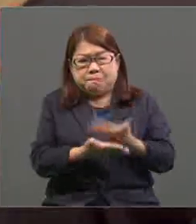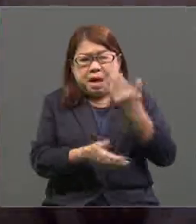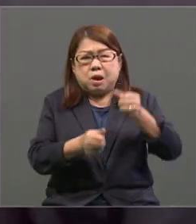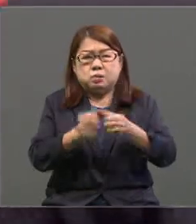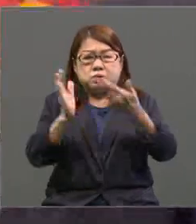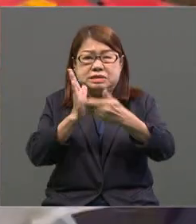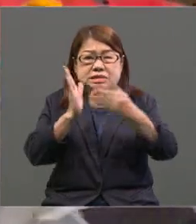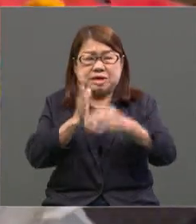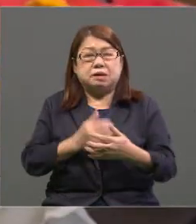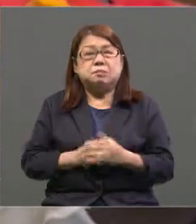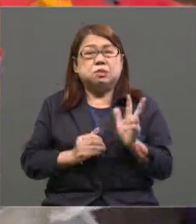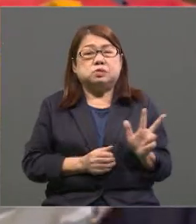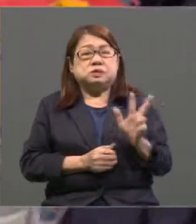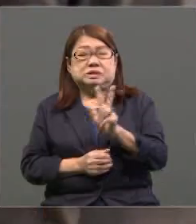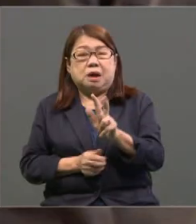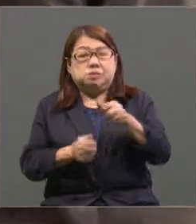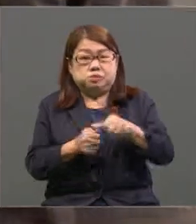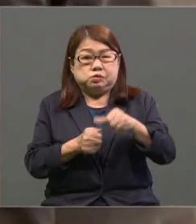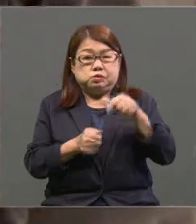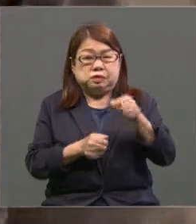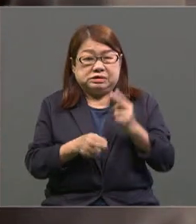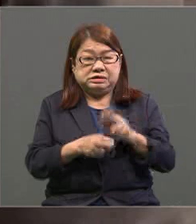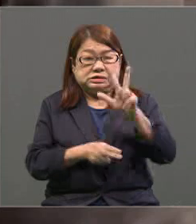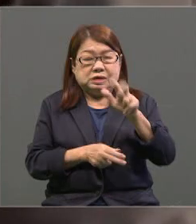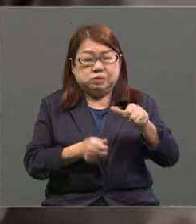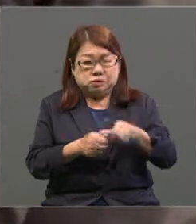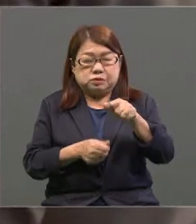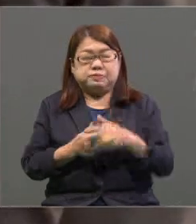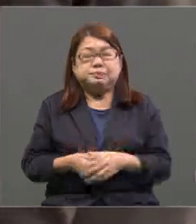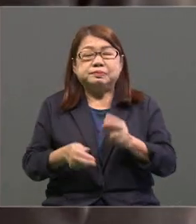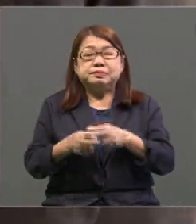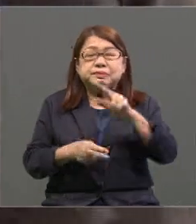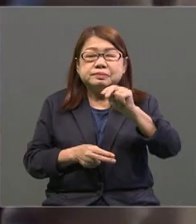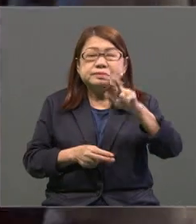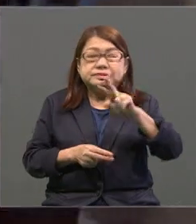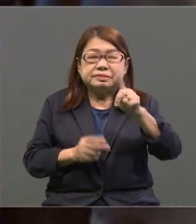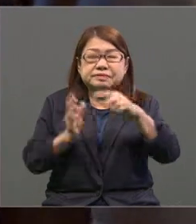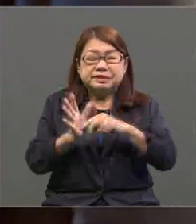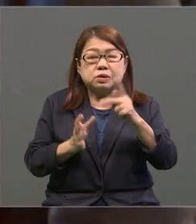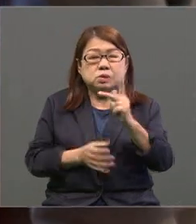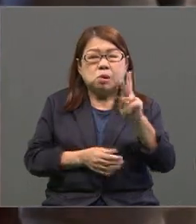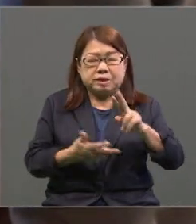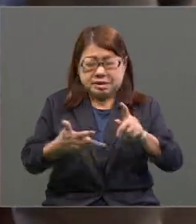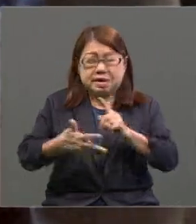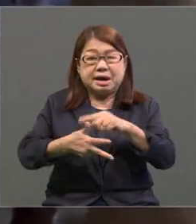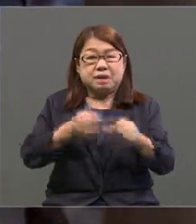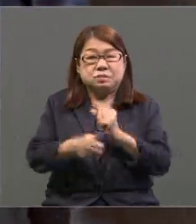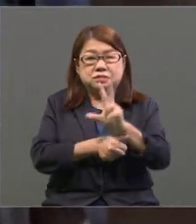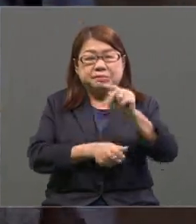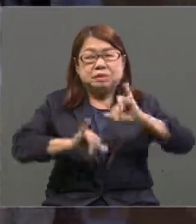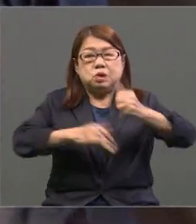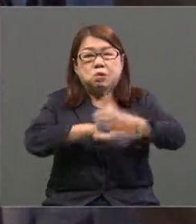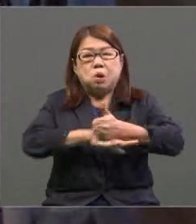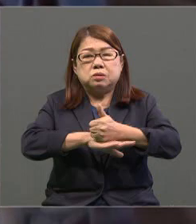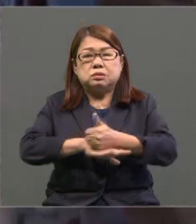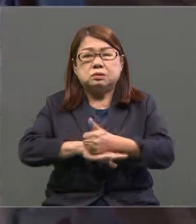เนี้ยก็มี 1ใน 3คนเนี้ยที่ยังหลบหนีในประเทศณัฐกรแขกเมฆอายุ 31ปีนี่แหละเป็นเจ้าของเต็นท์นอกจาก